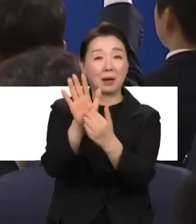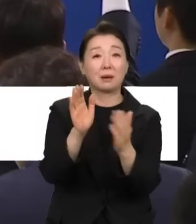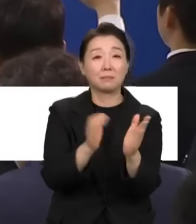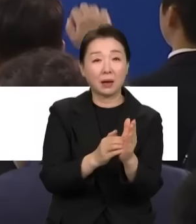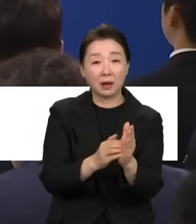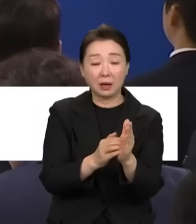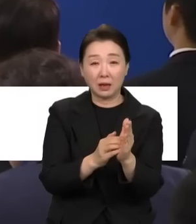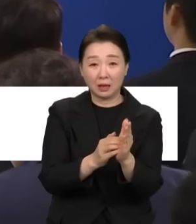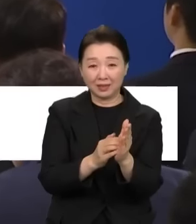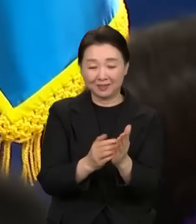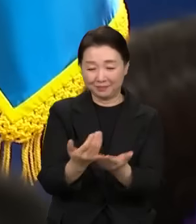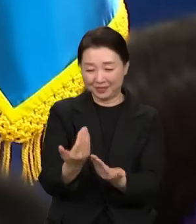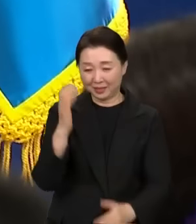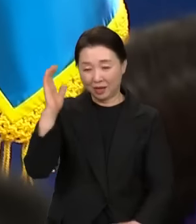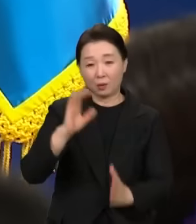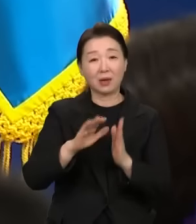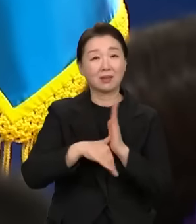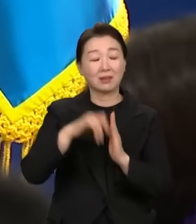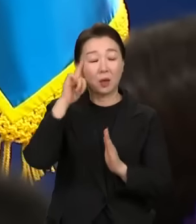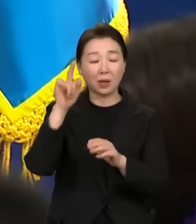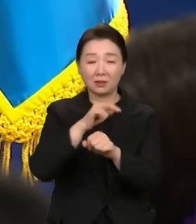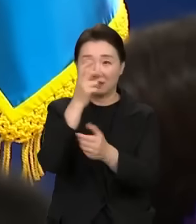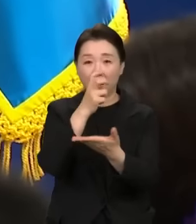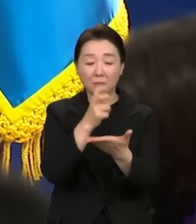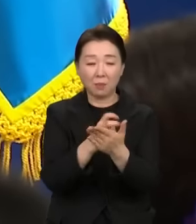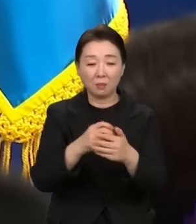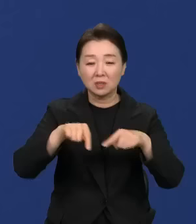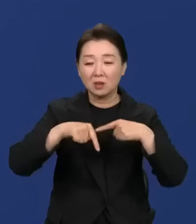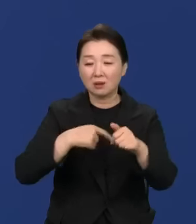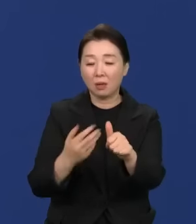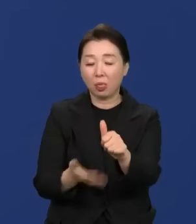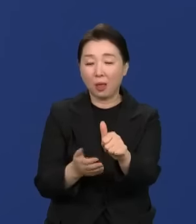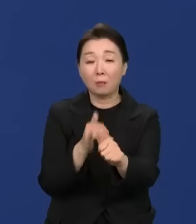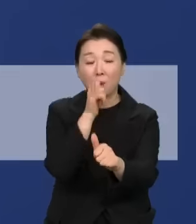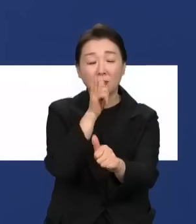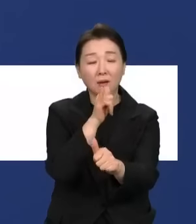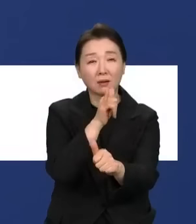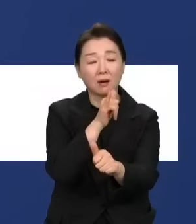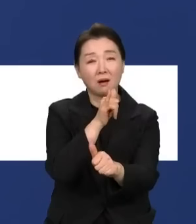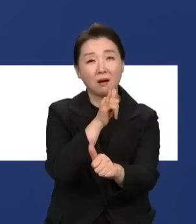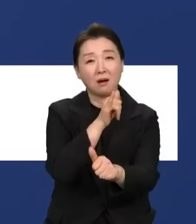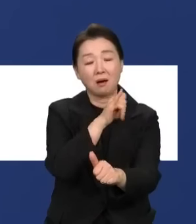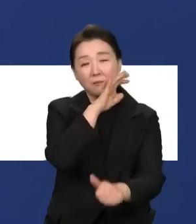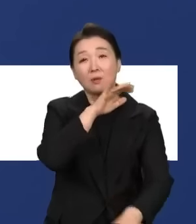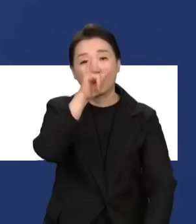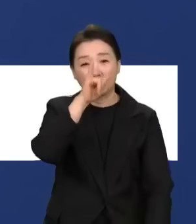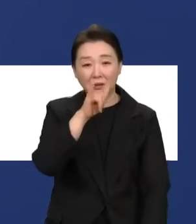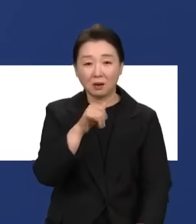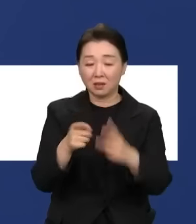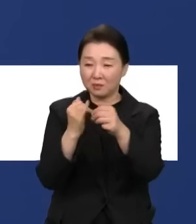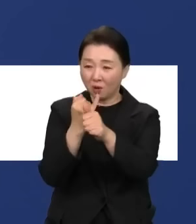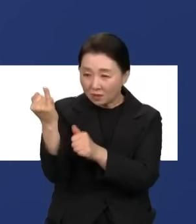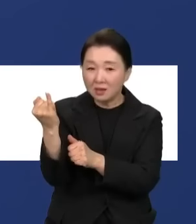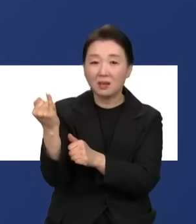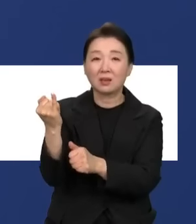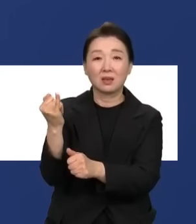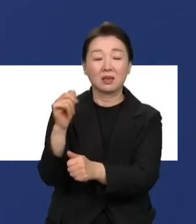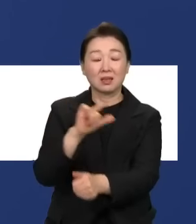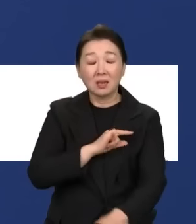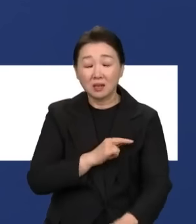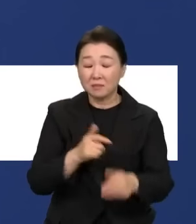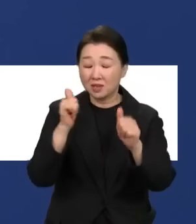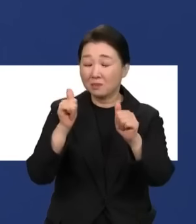기자회견 때도 특검법은 정치 선동이라며 강하게 반발했습니다. 김건희가 나올 때까지, 김건희의